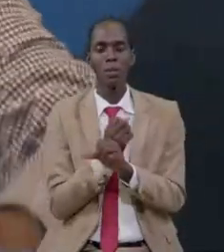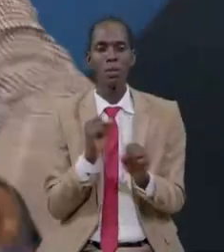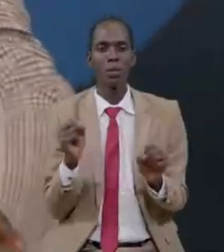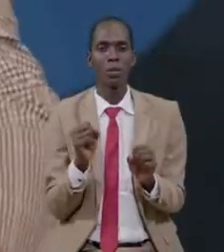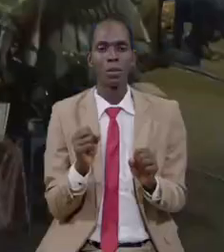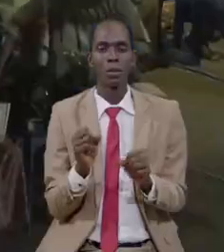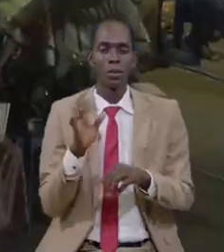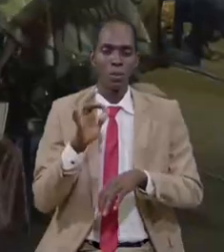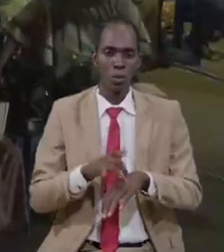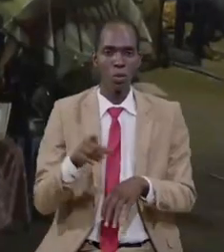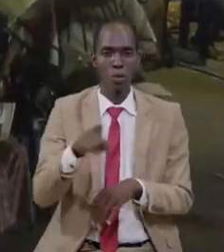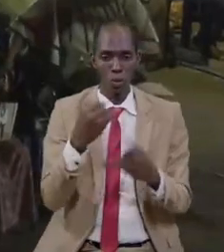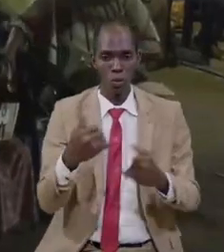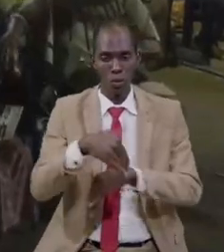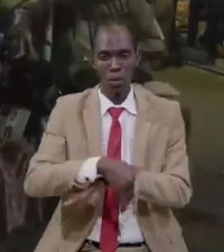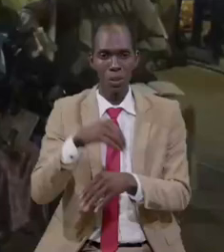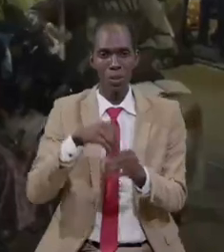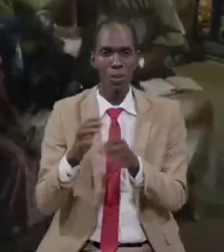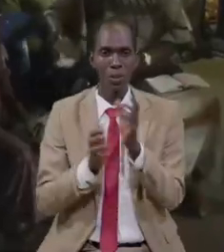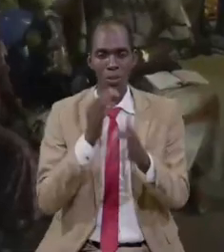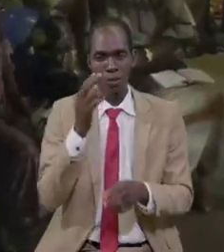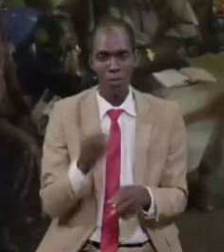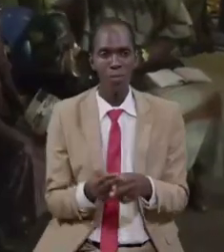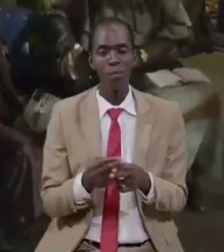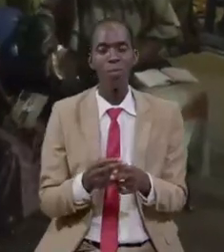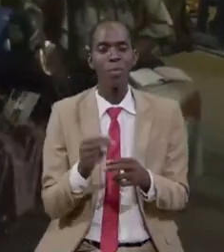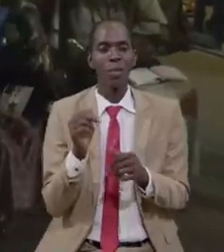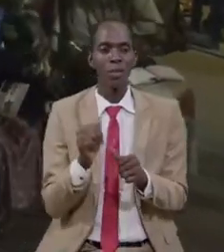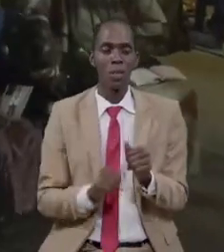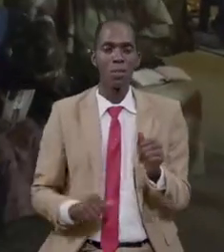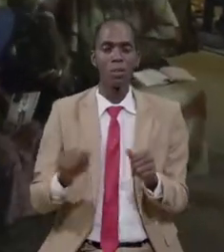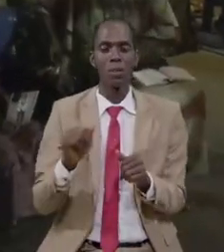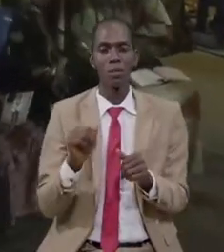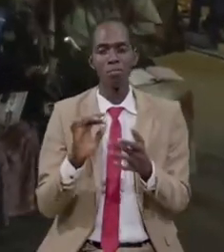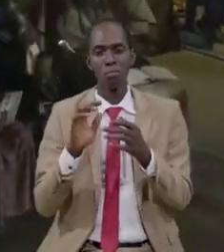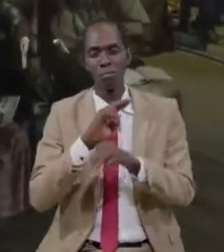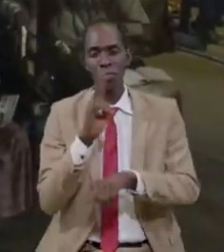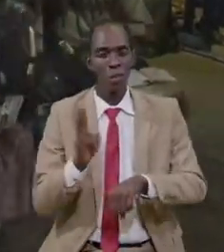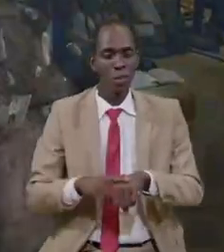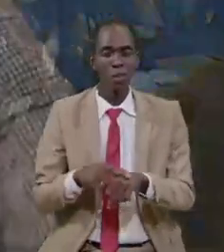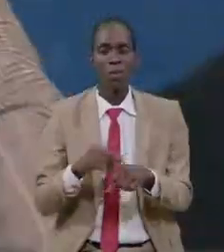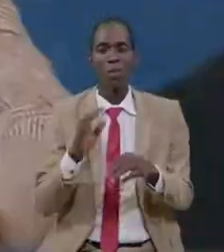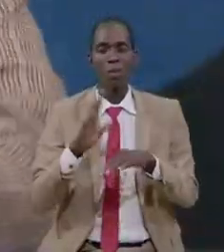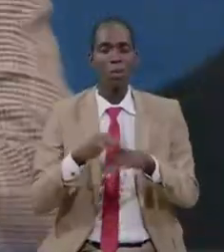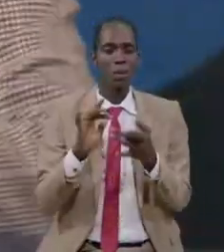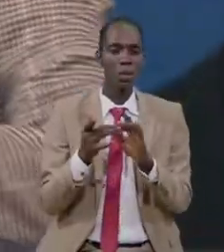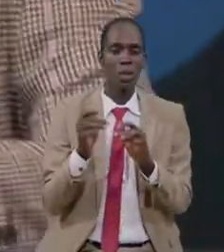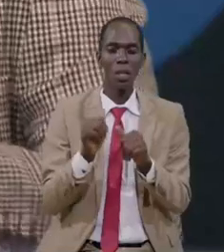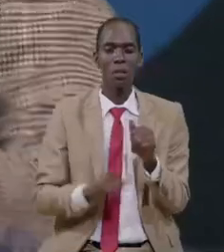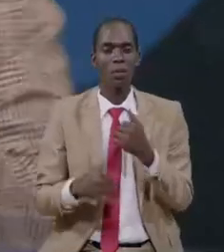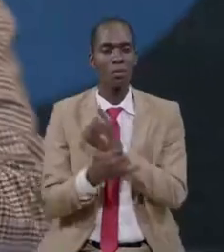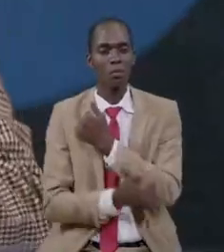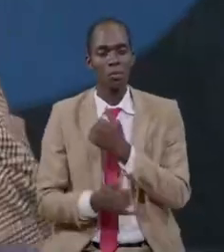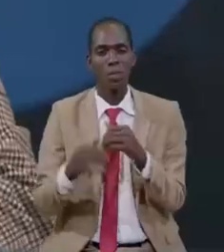va t'atteindre aujourd'hui en ligne, dans chaque nation, en ligne, dans chaque pays, en ligne,